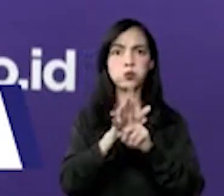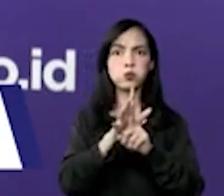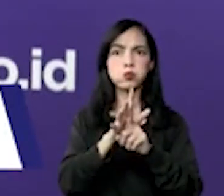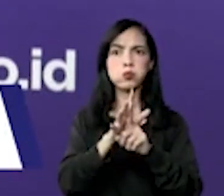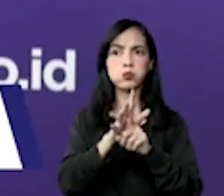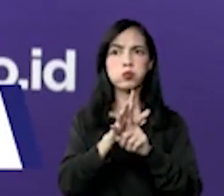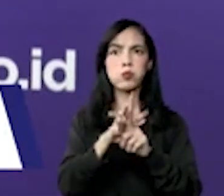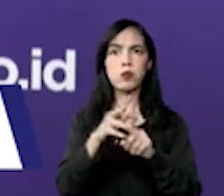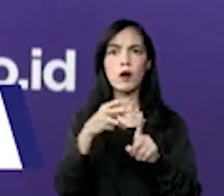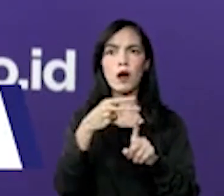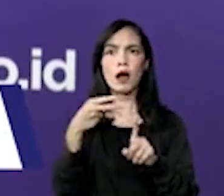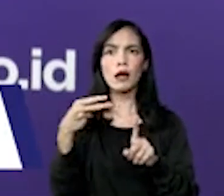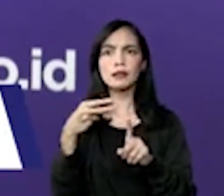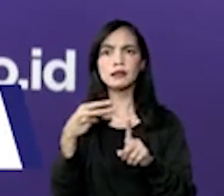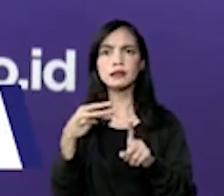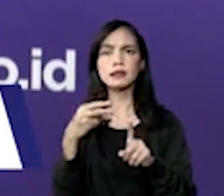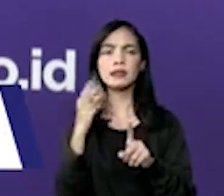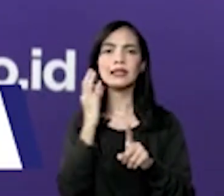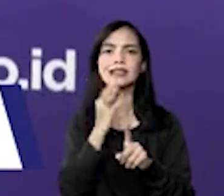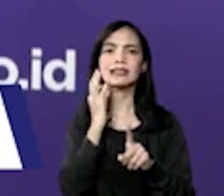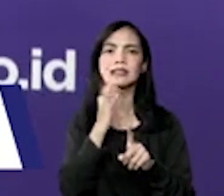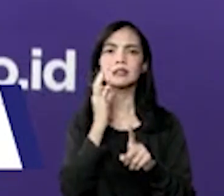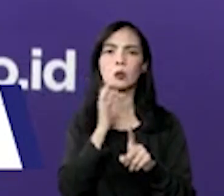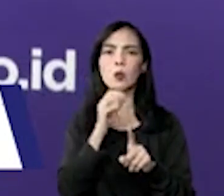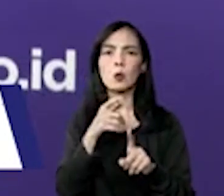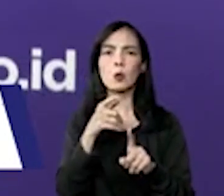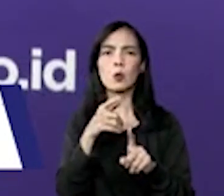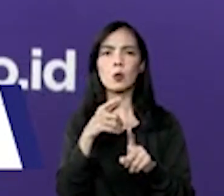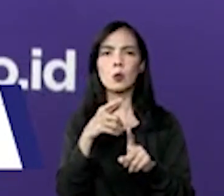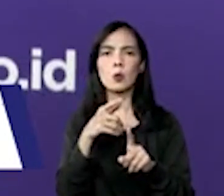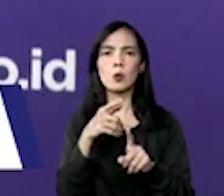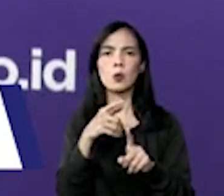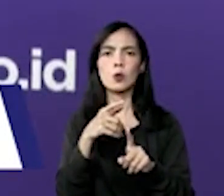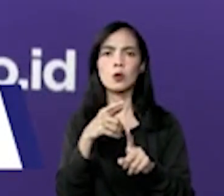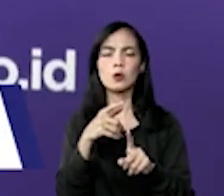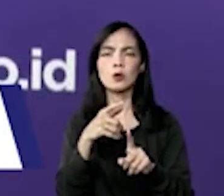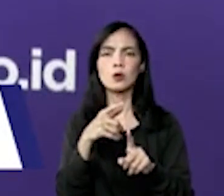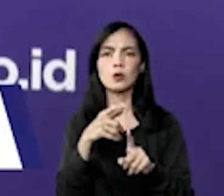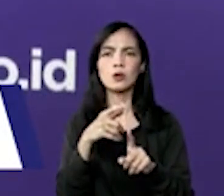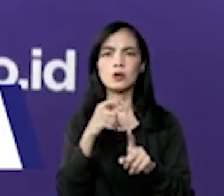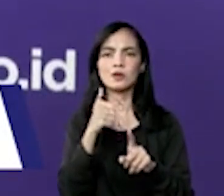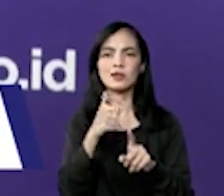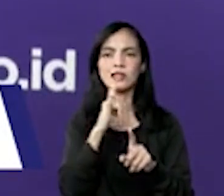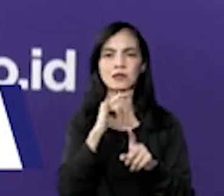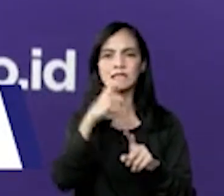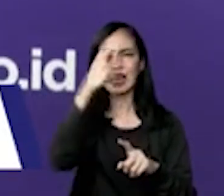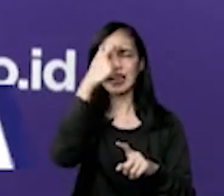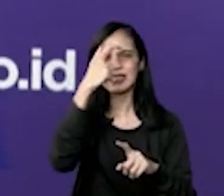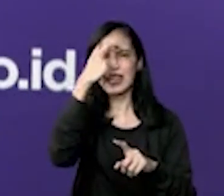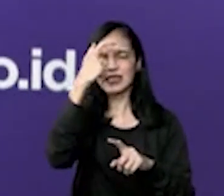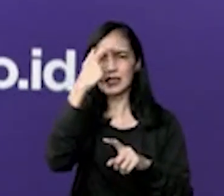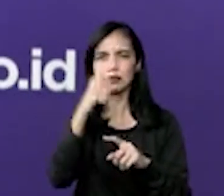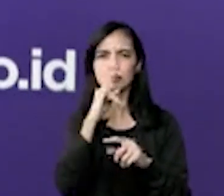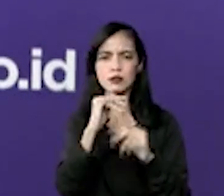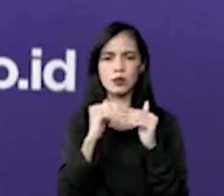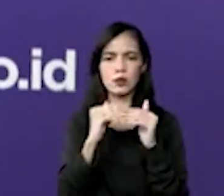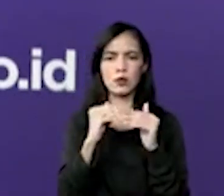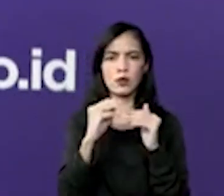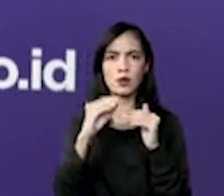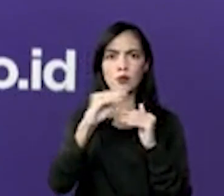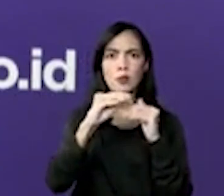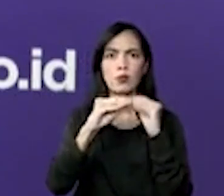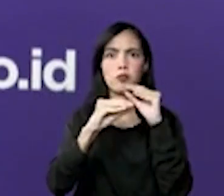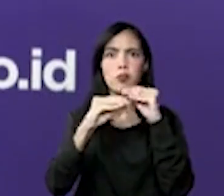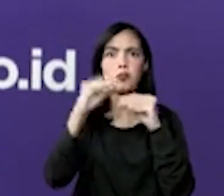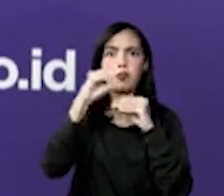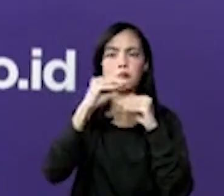juga mempunyai risiko terjadinya komplikasi. Kata apa? Karena biasanya